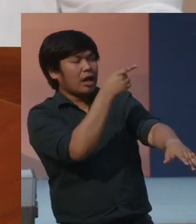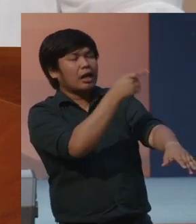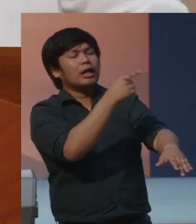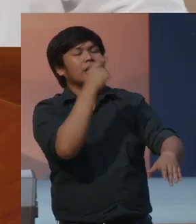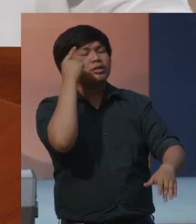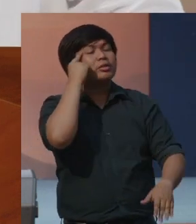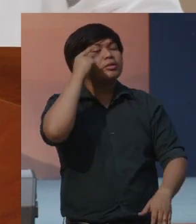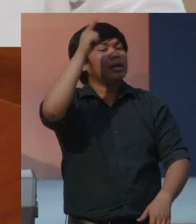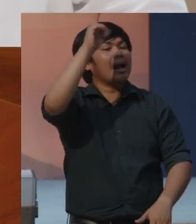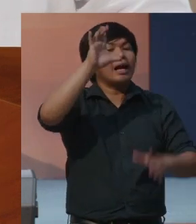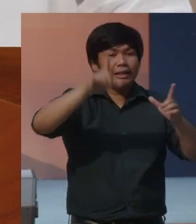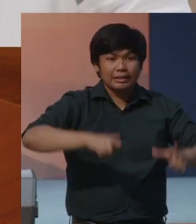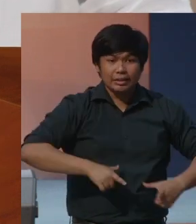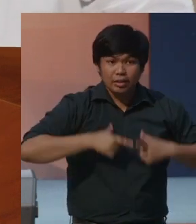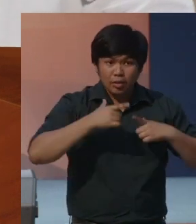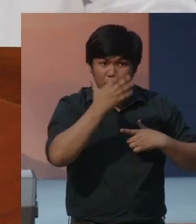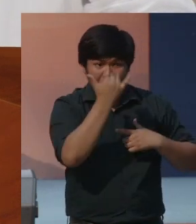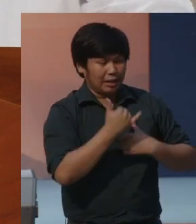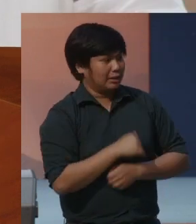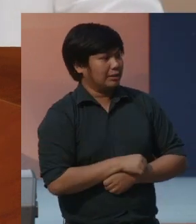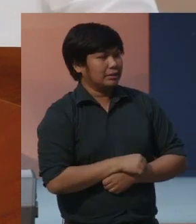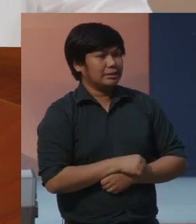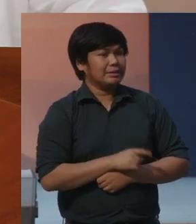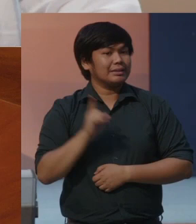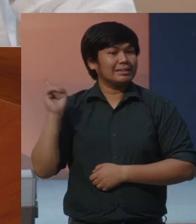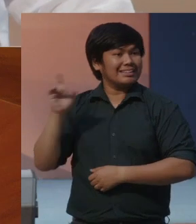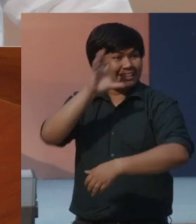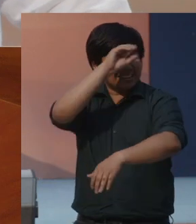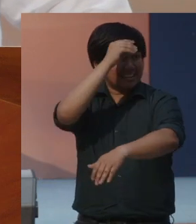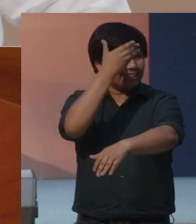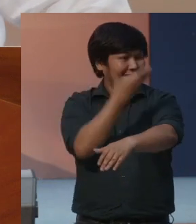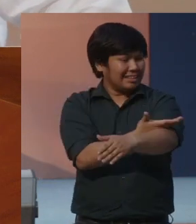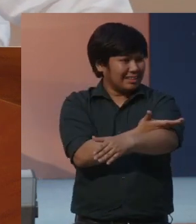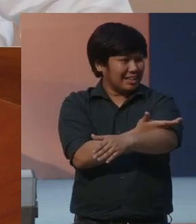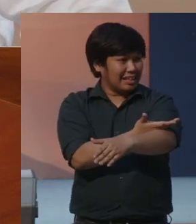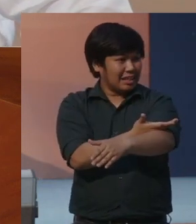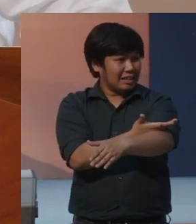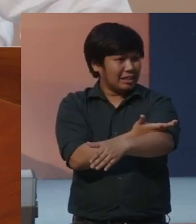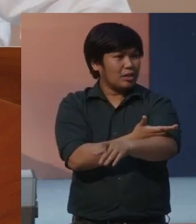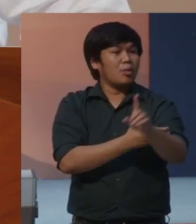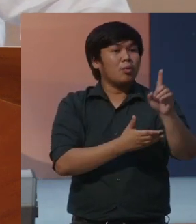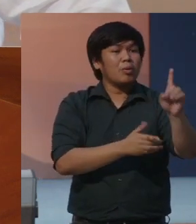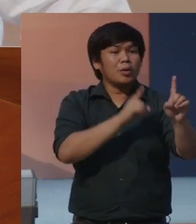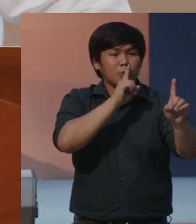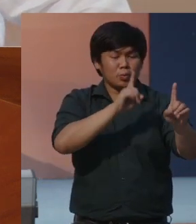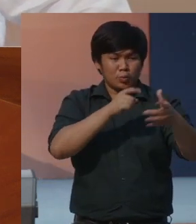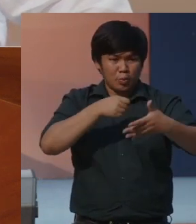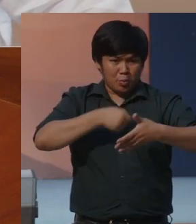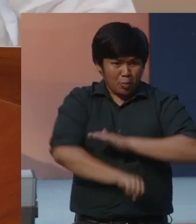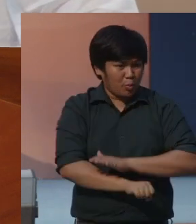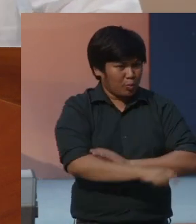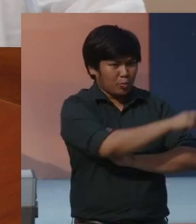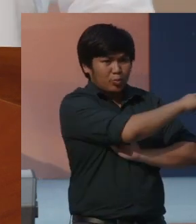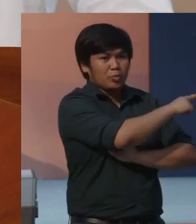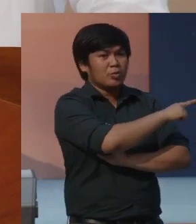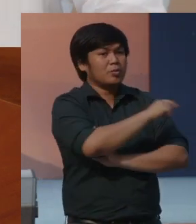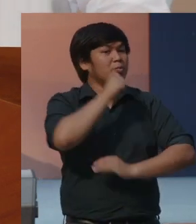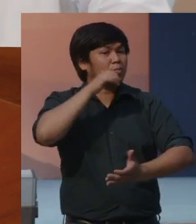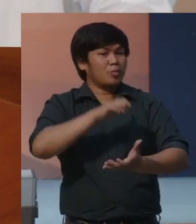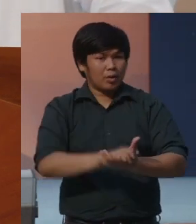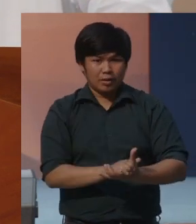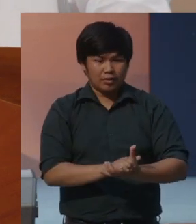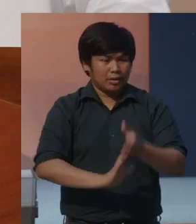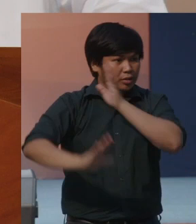Diyos. Sapagkat siya po ay anak naming biological. Sabi sa amin ng